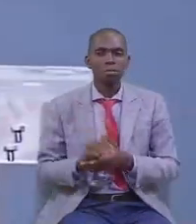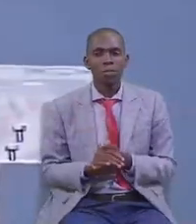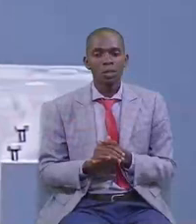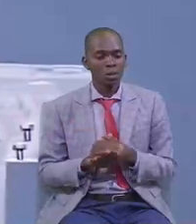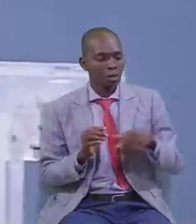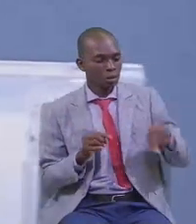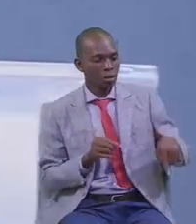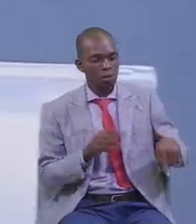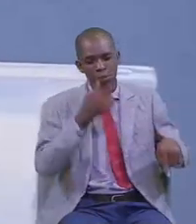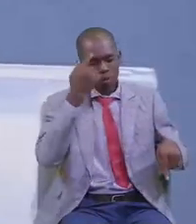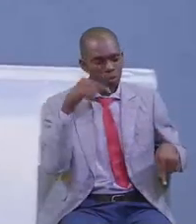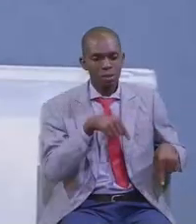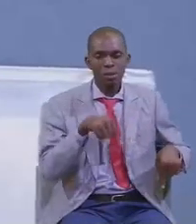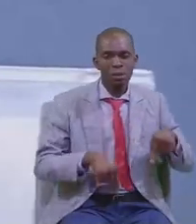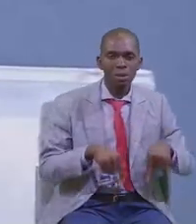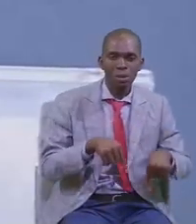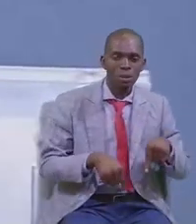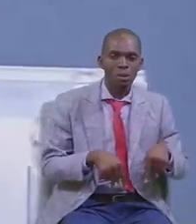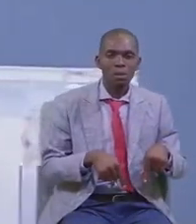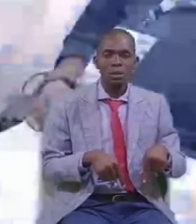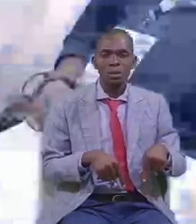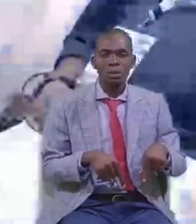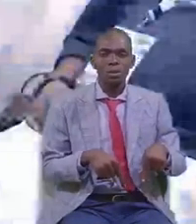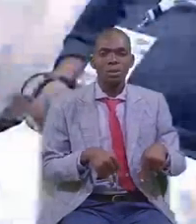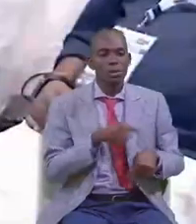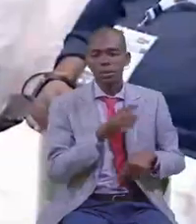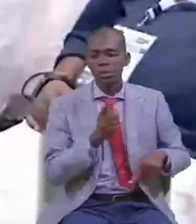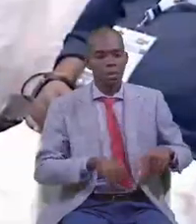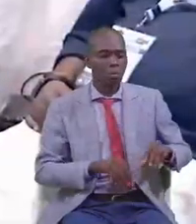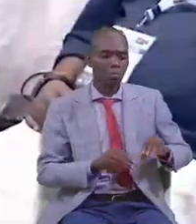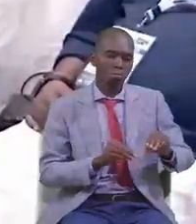Parce que l'autre est paralytique. Il ne peut pas avancer.